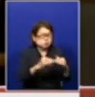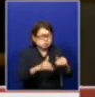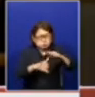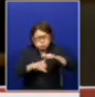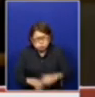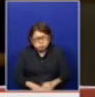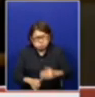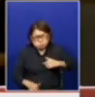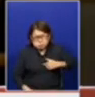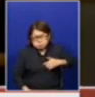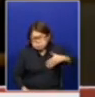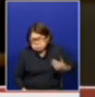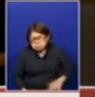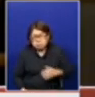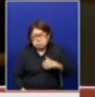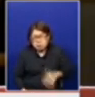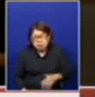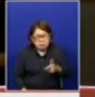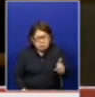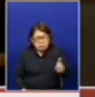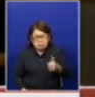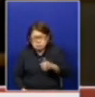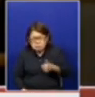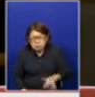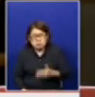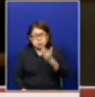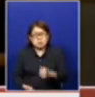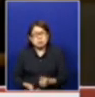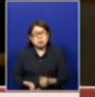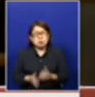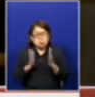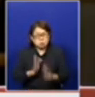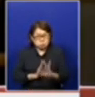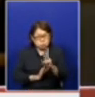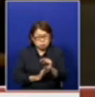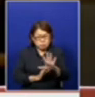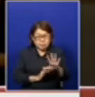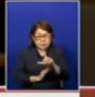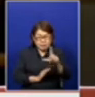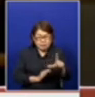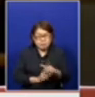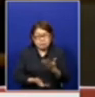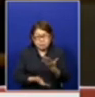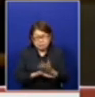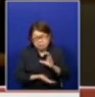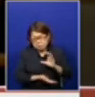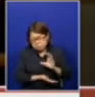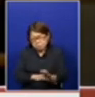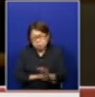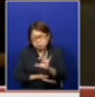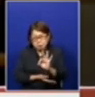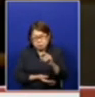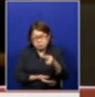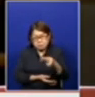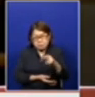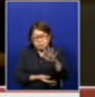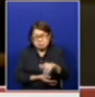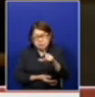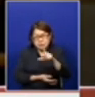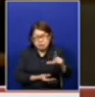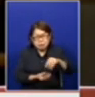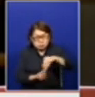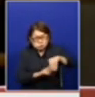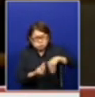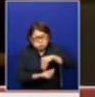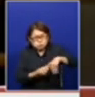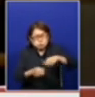65 ล้านคนก็ใช้เงินอยู่ 975,000 ล้านเงินเหล่านี้จะหมุนอยู่ในประเทศใช้จ่ายในประเทศมันไม่หนีไปไหนแล้วครับกินใช้